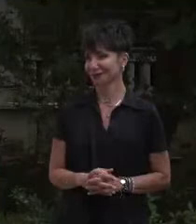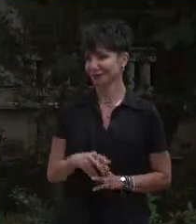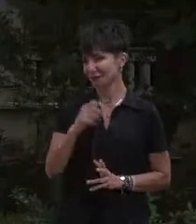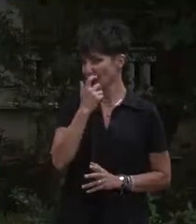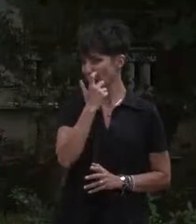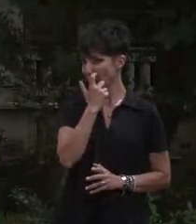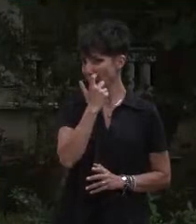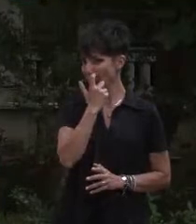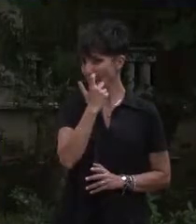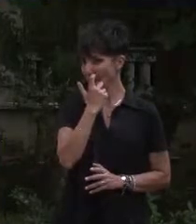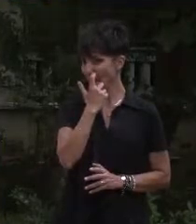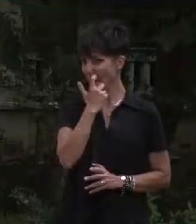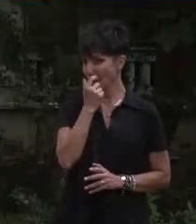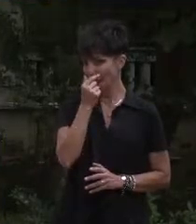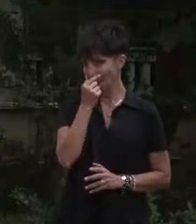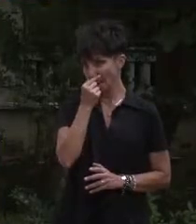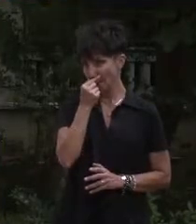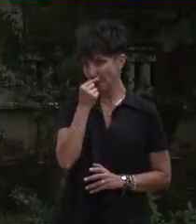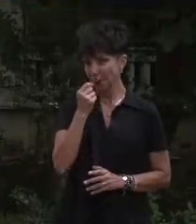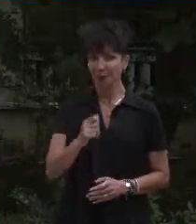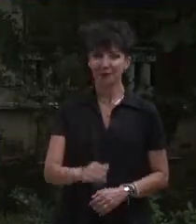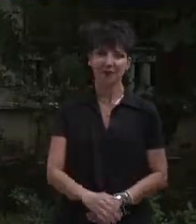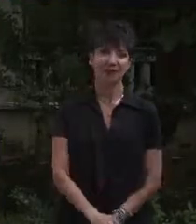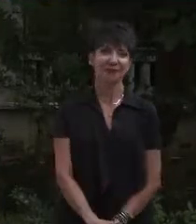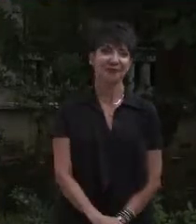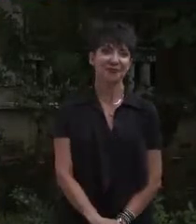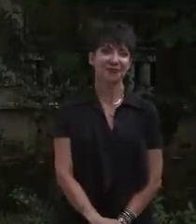Πρόεδρε, να παραδώσετε εσείς τα δύο τελευταία.